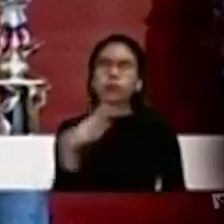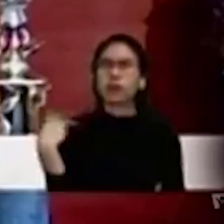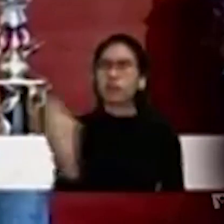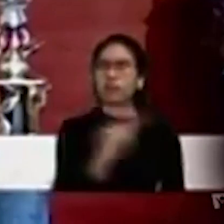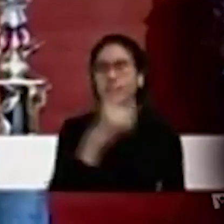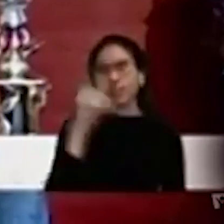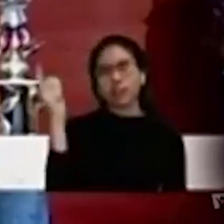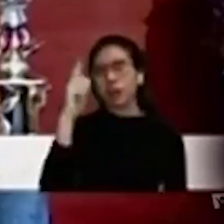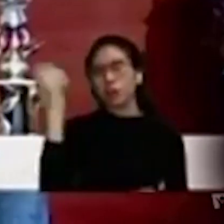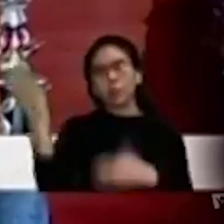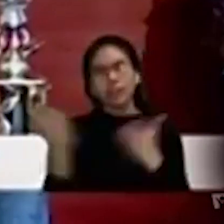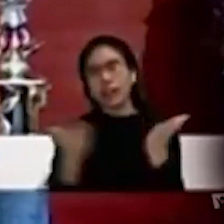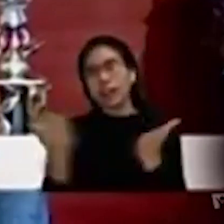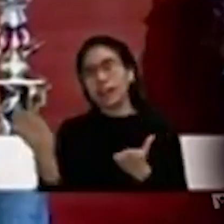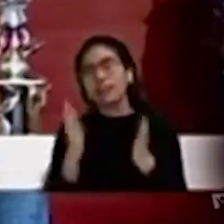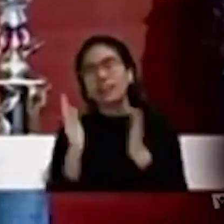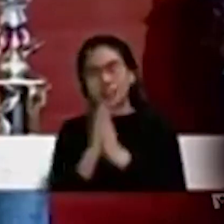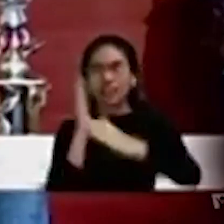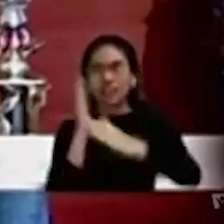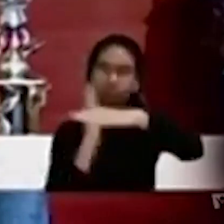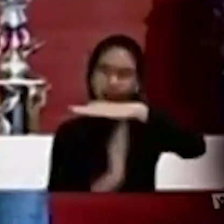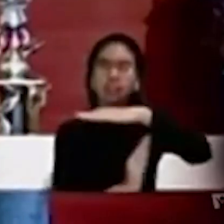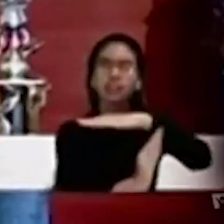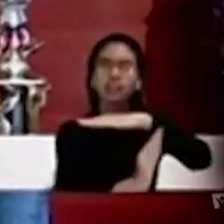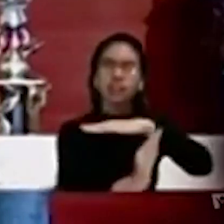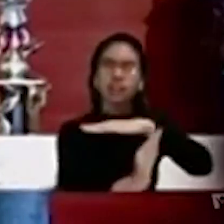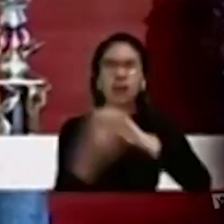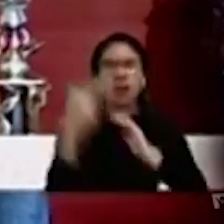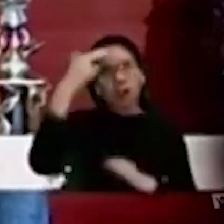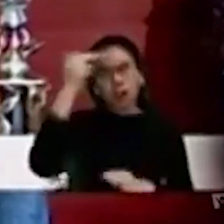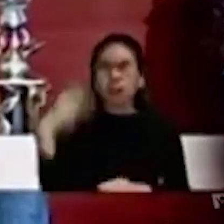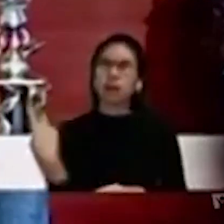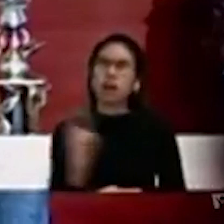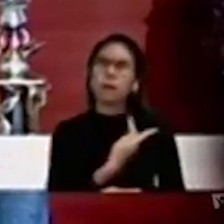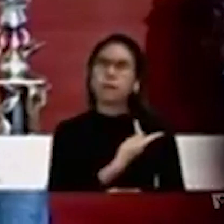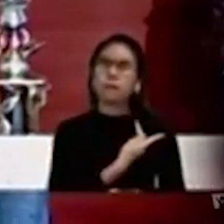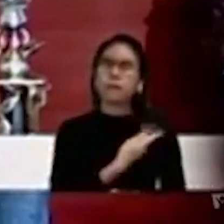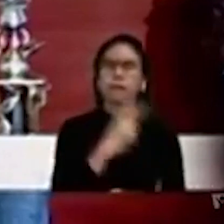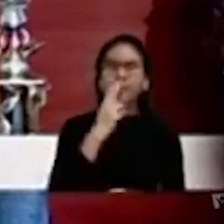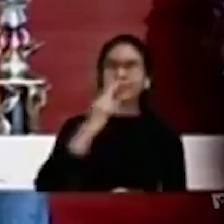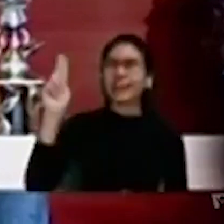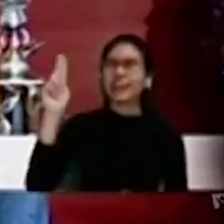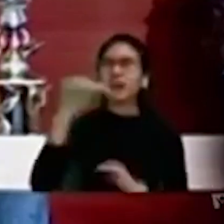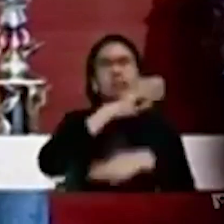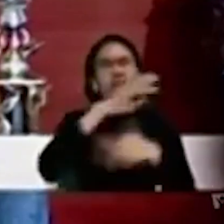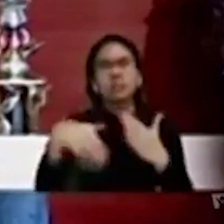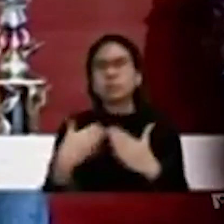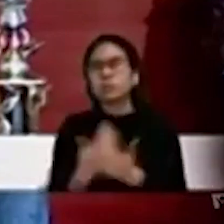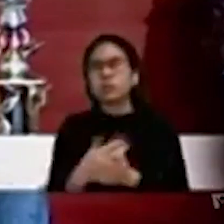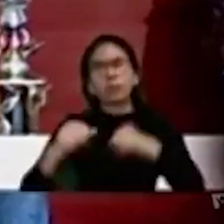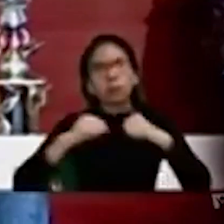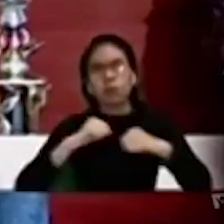hati, karena kami yakin segala yang kami lakukan hanyalah untuk kebesaran